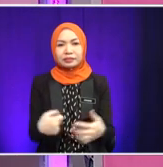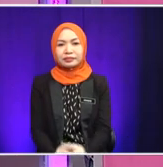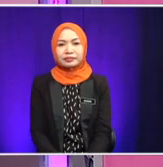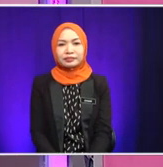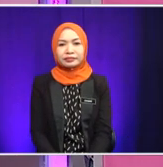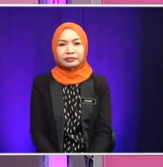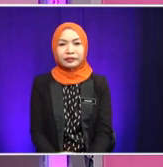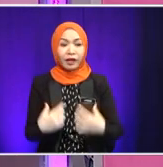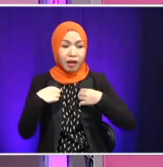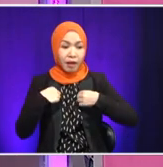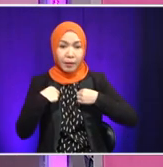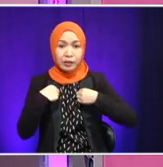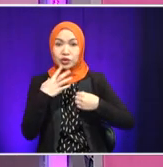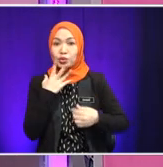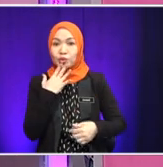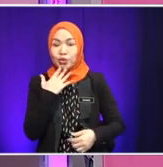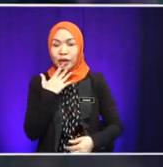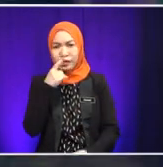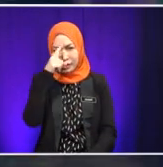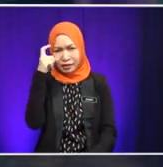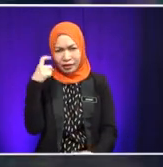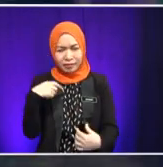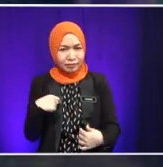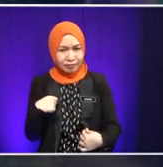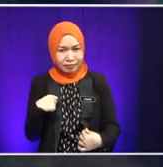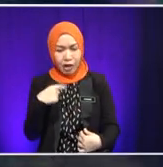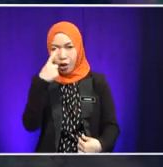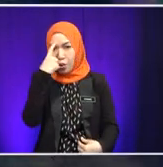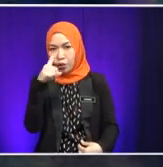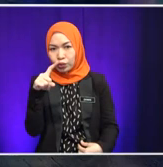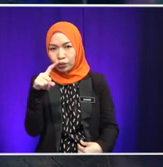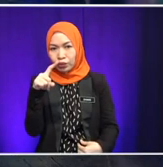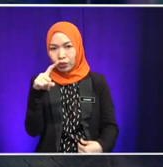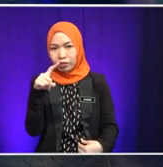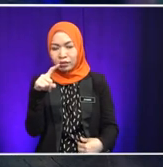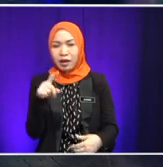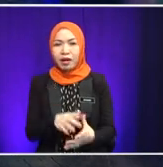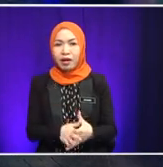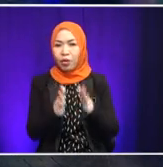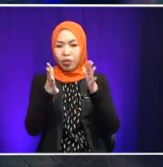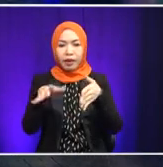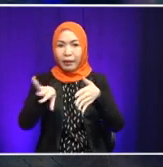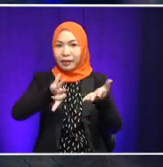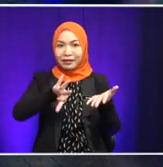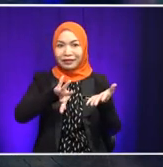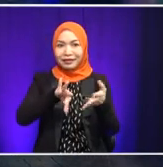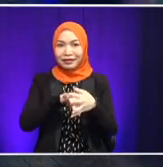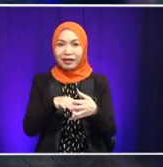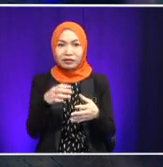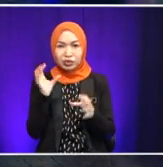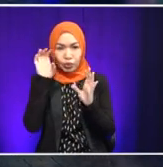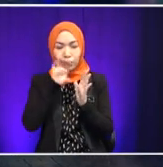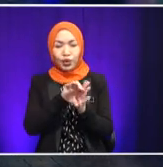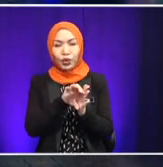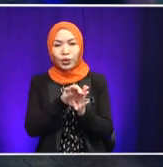memakai pakaian wanita hitam untuk menunjukkan mereka berkabung Jadi kita tidak menghormati pantang larangan mereka Ya begitu juga ingin